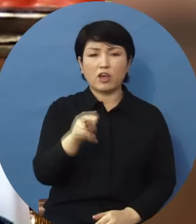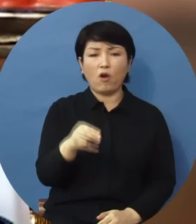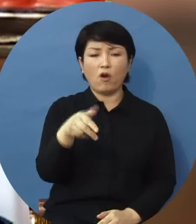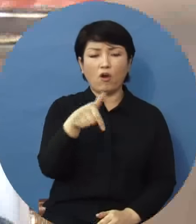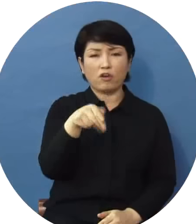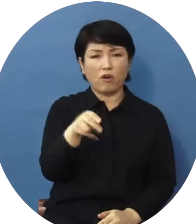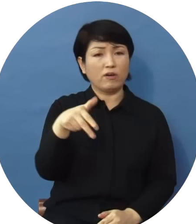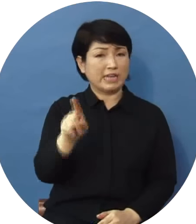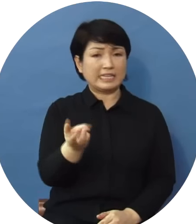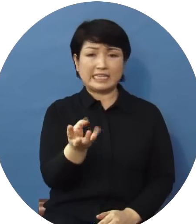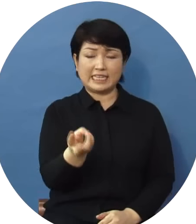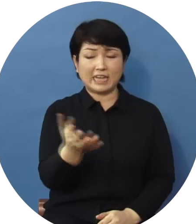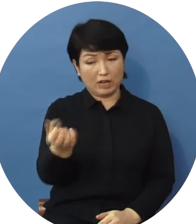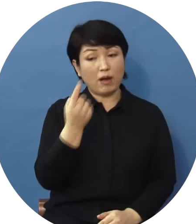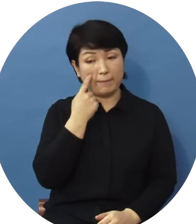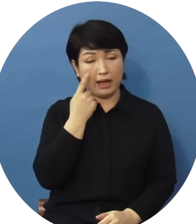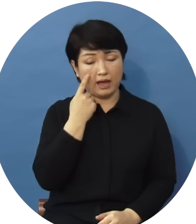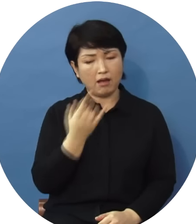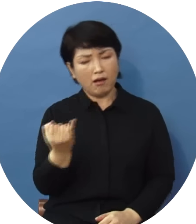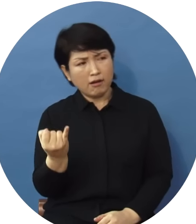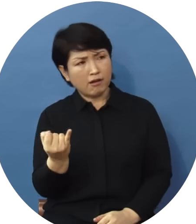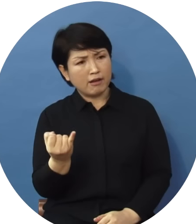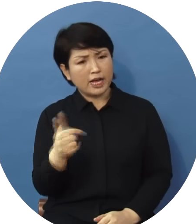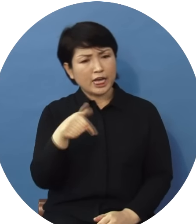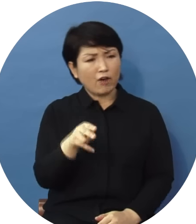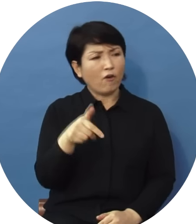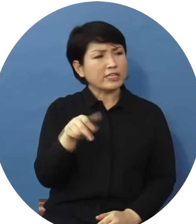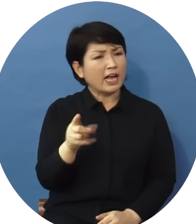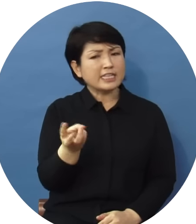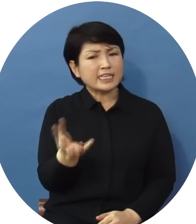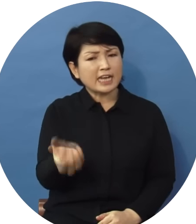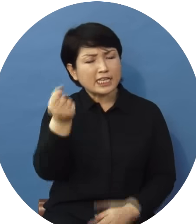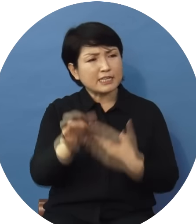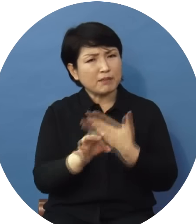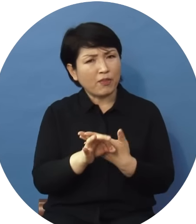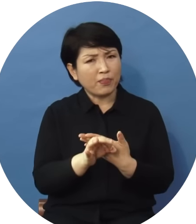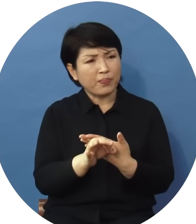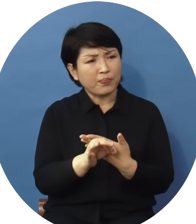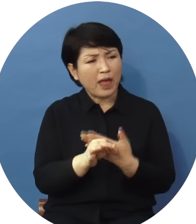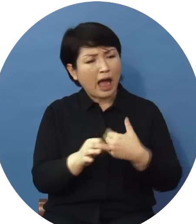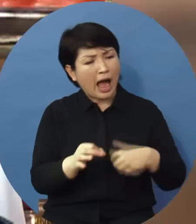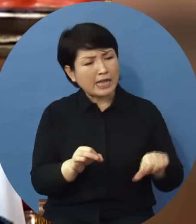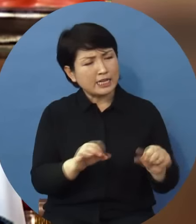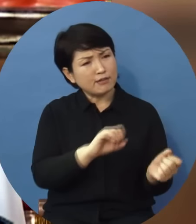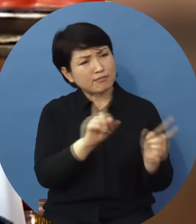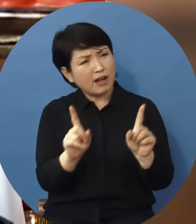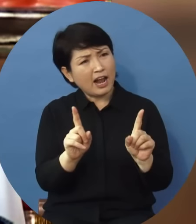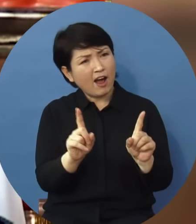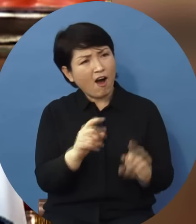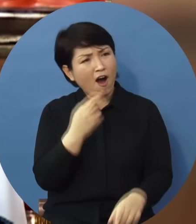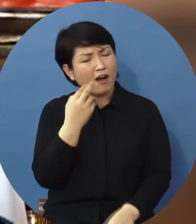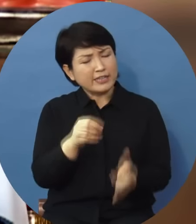이렇게 말했을 때 그 여인은 계좌씨 한 옥금이 아들을 살리는 무슨 비상약이 될